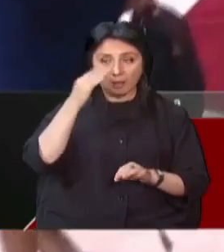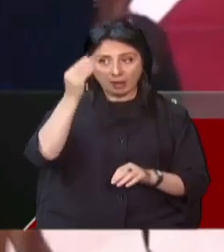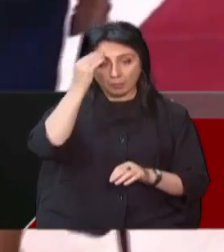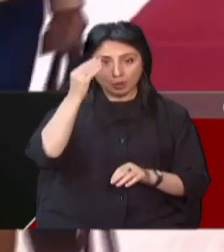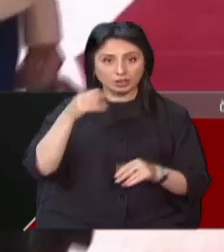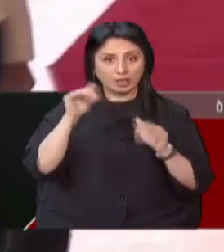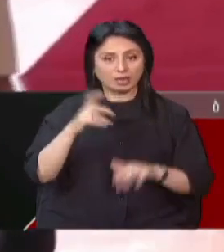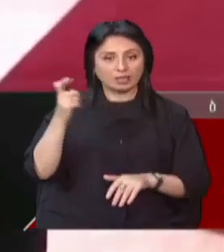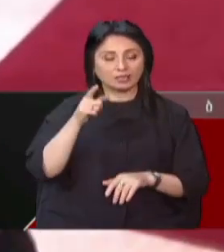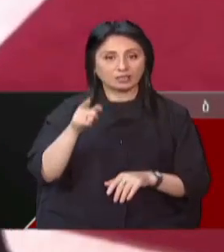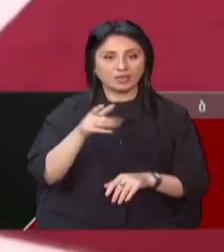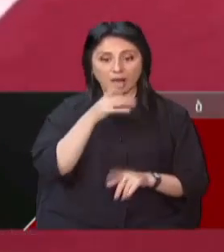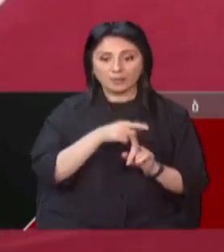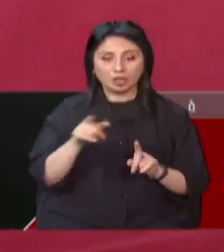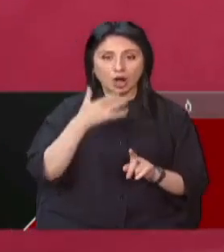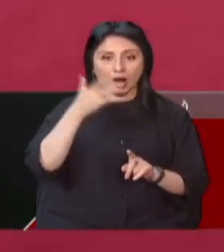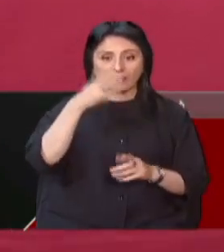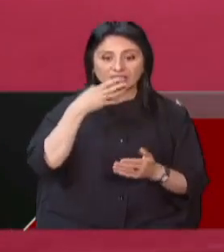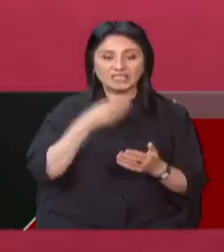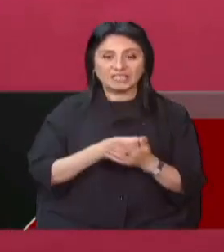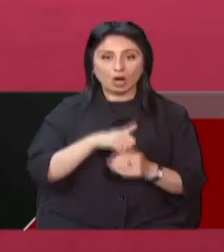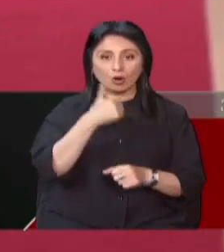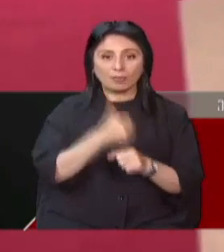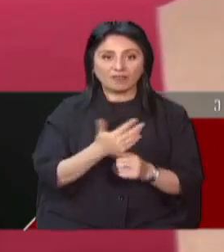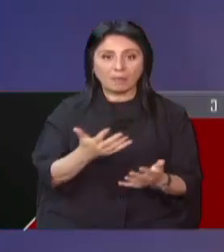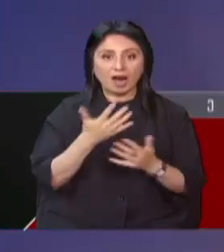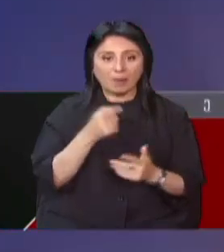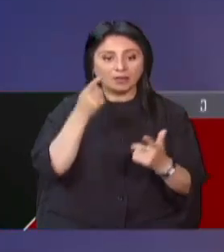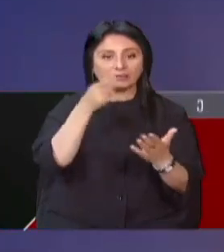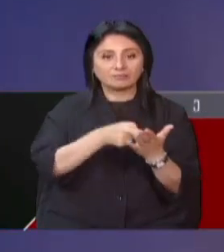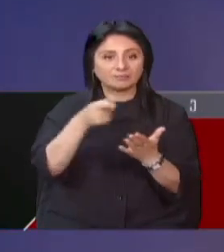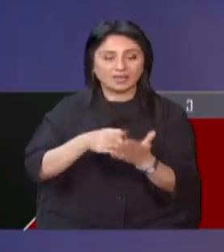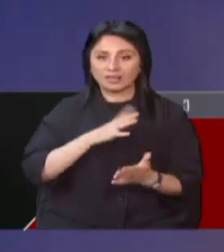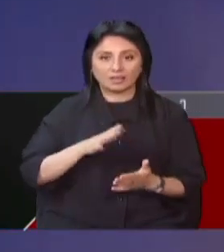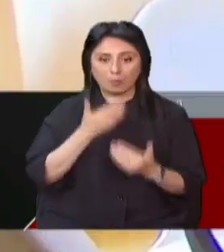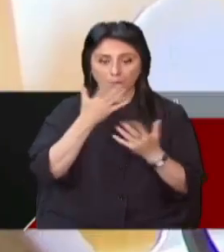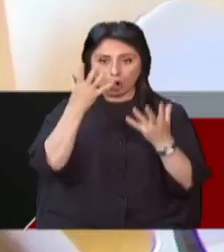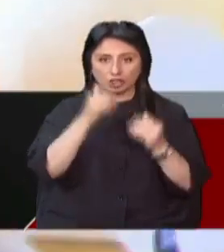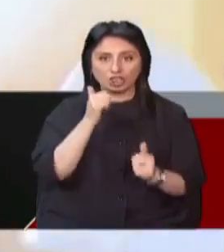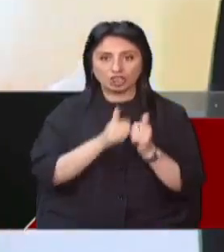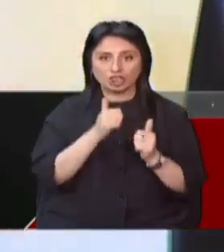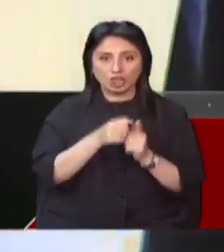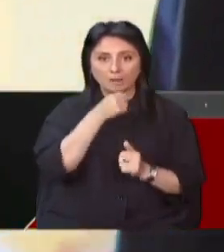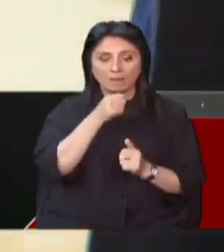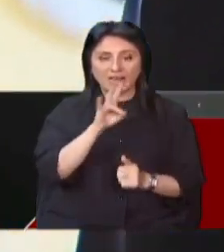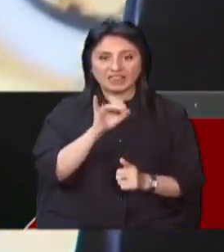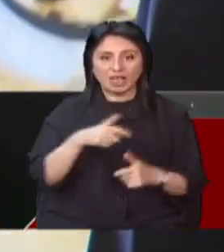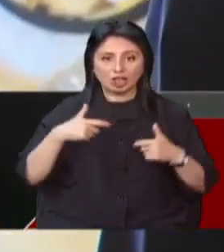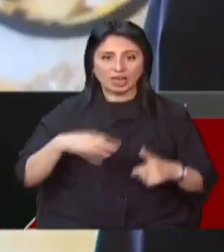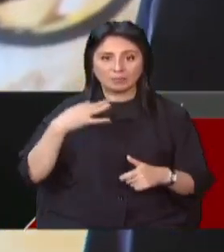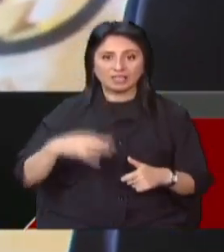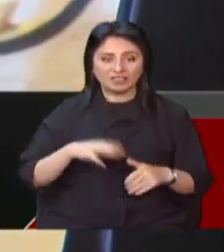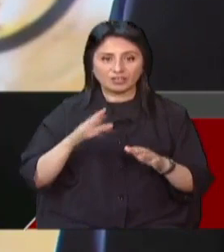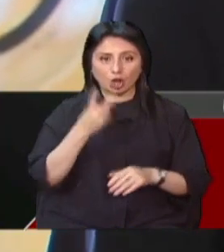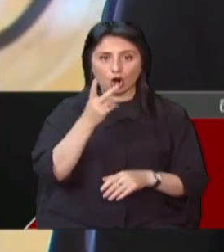პოზიცია გადამწყვეტია. ამ დრომდე ვაშინგტონის საკუთარი ფავორიტი მკაფიო დარდაუსახელებია. ბოლო დღეებში ყველაზე ხშირად მედია ნატოს გენმდივნის